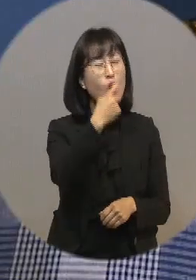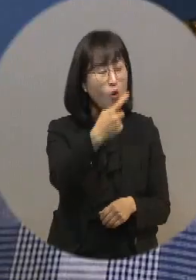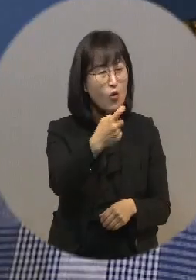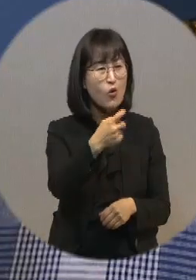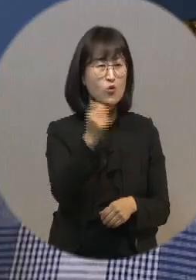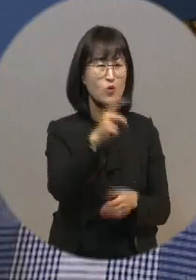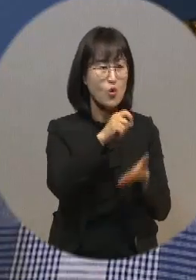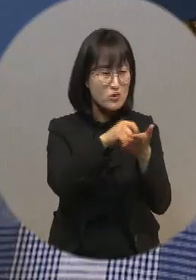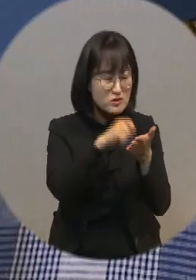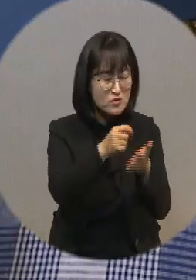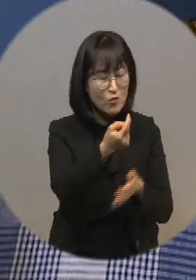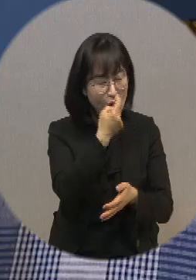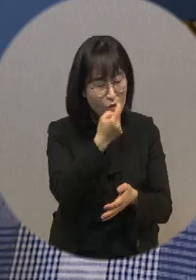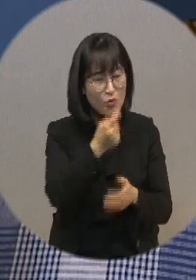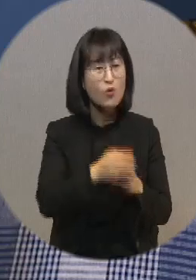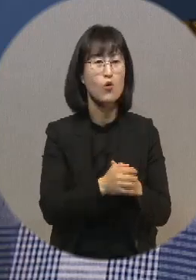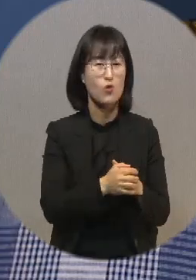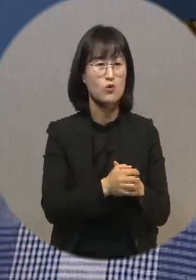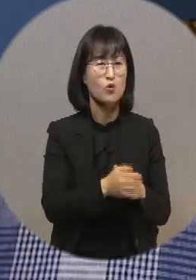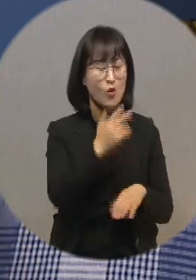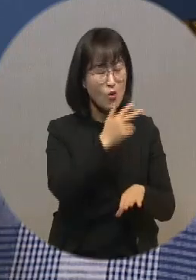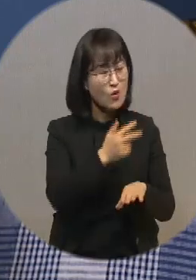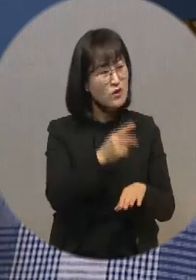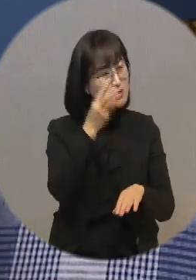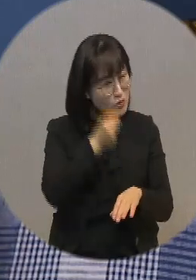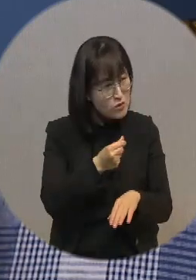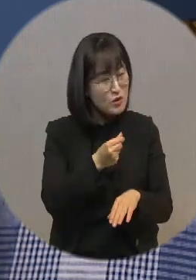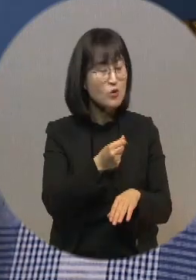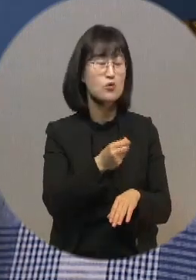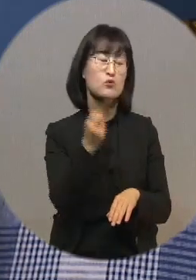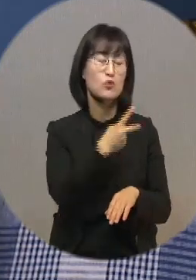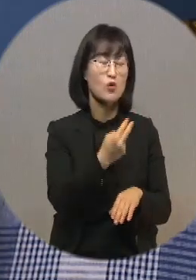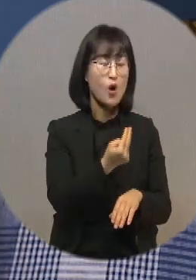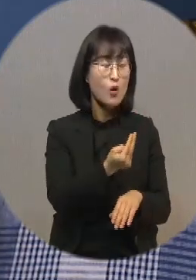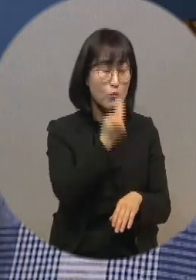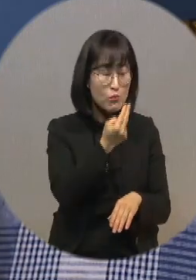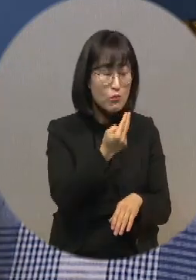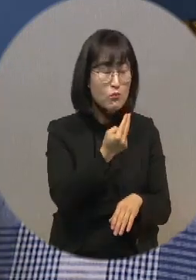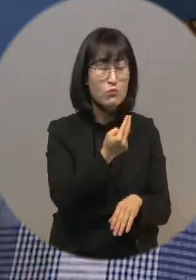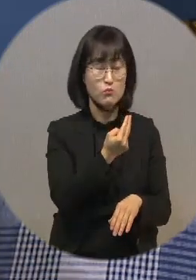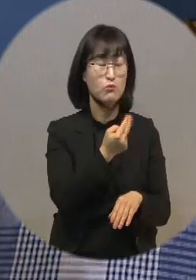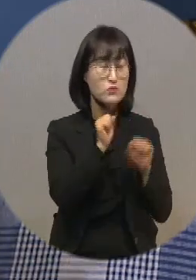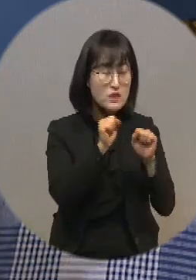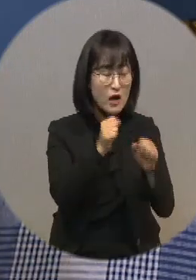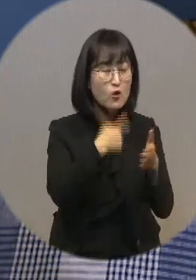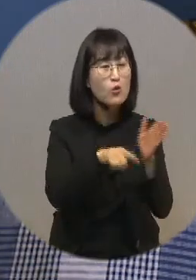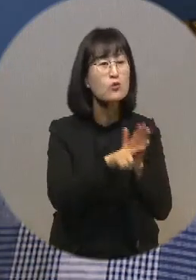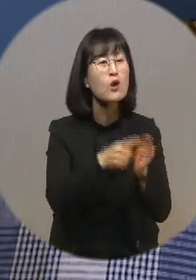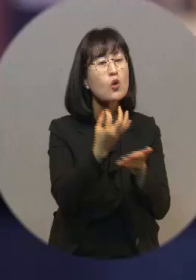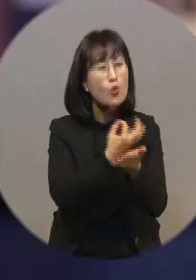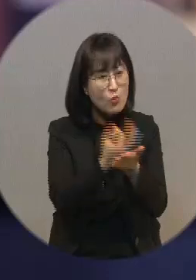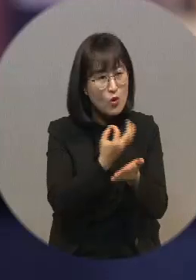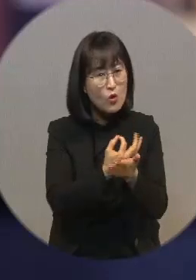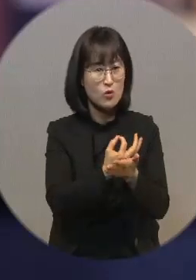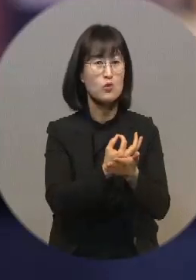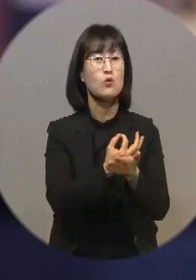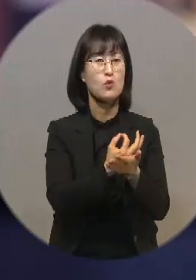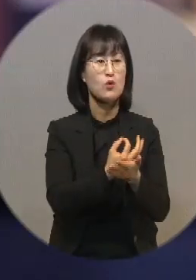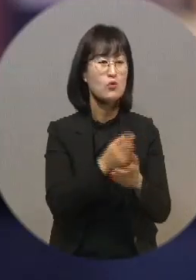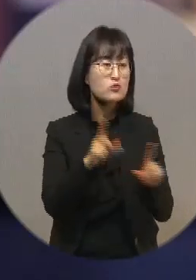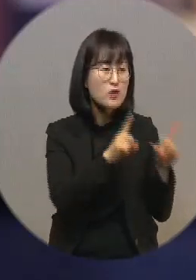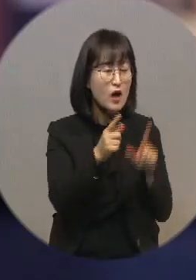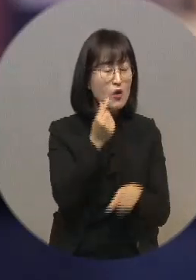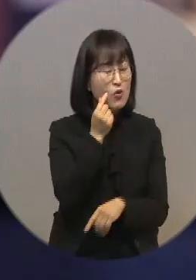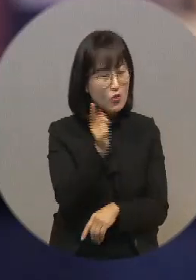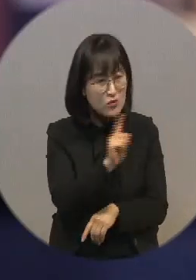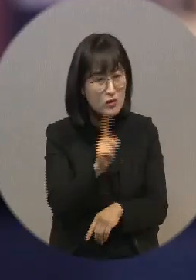글 쓰는 거 배워야 되지, 적응도 해야 되지, 돈도 우린 부모님이 없으니까 생활비도 벌어야 되지. 어떻게 하면 살아갈 수